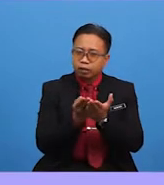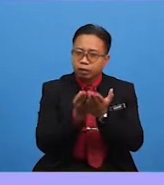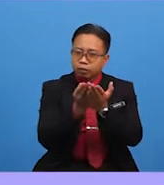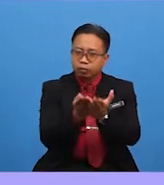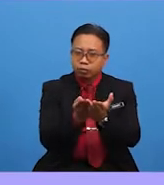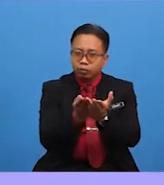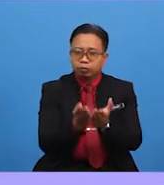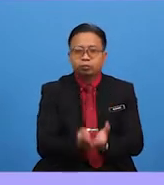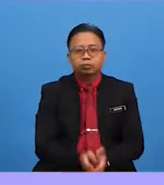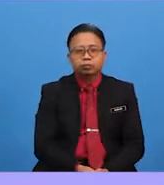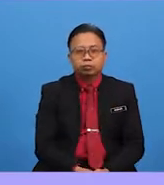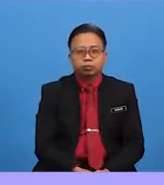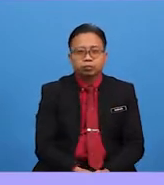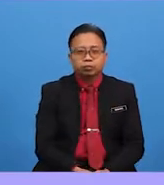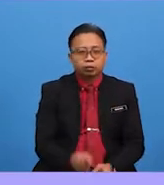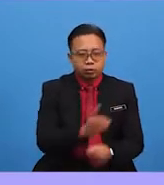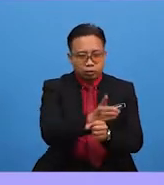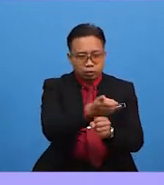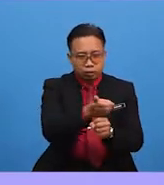Perahu.